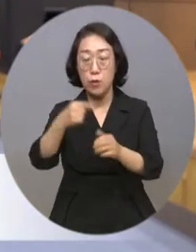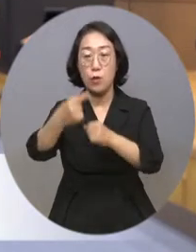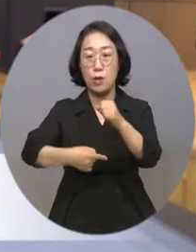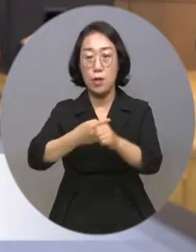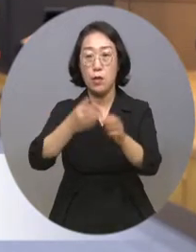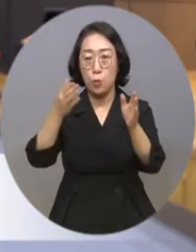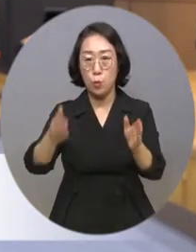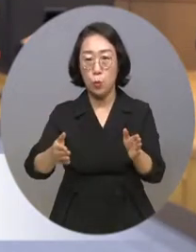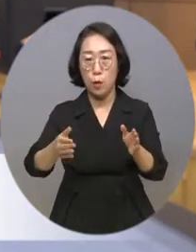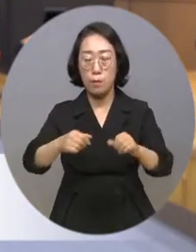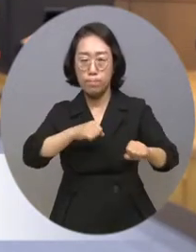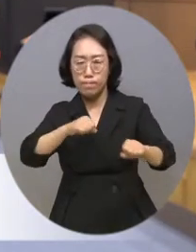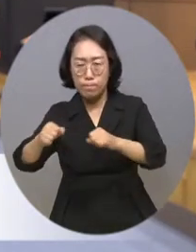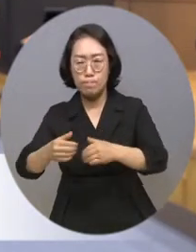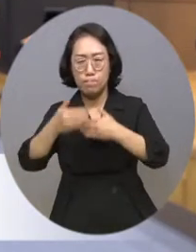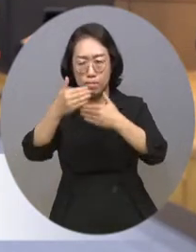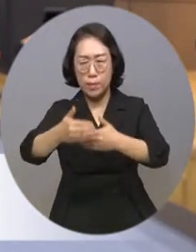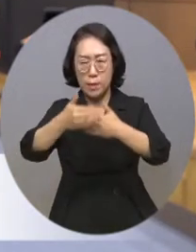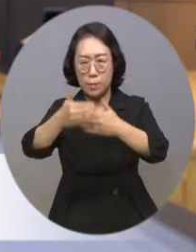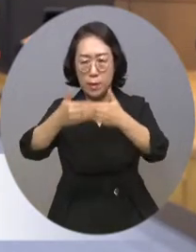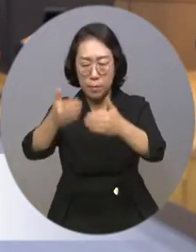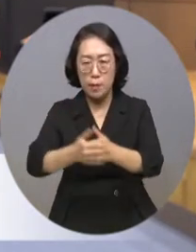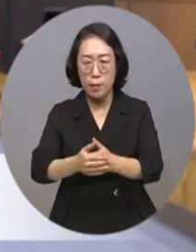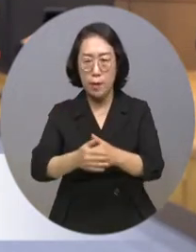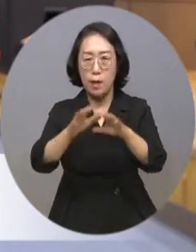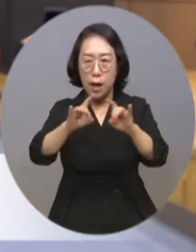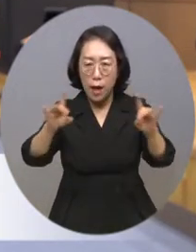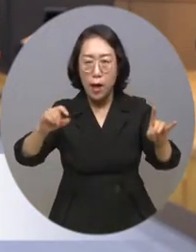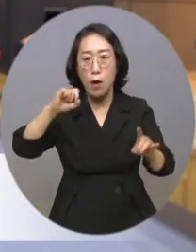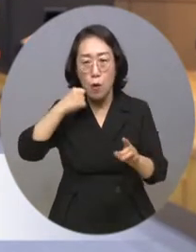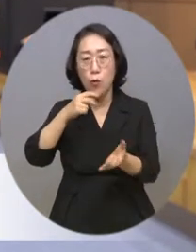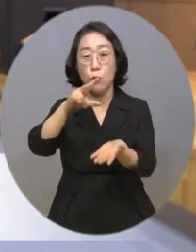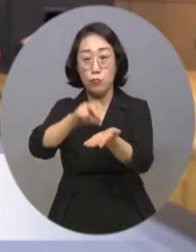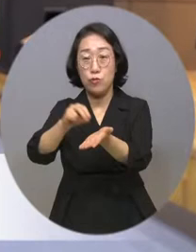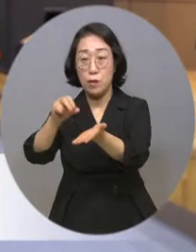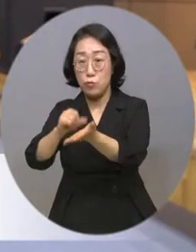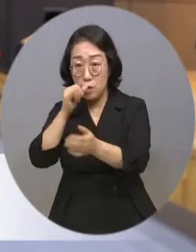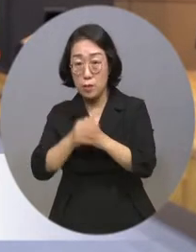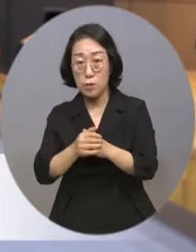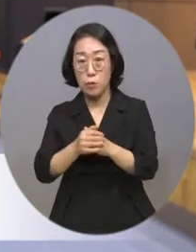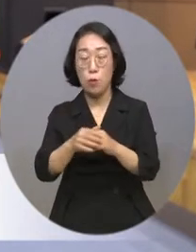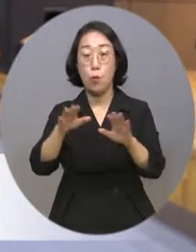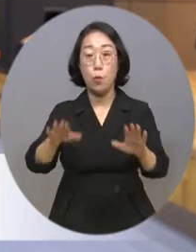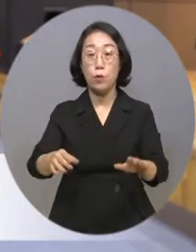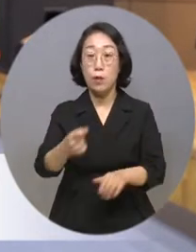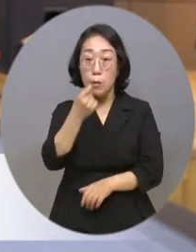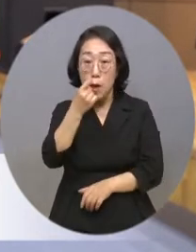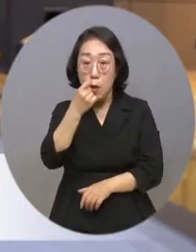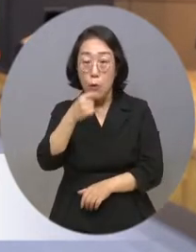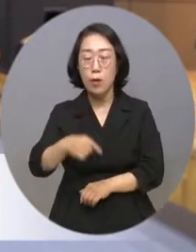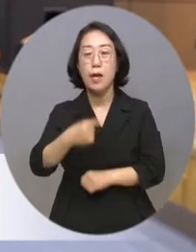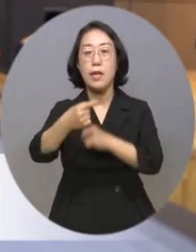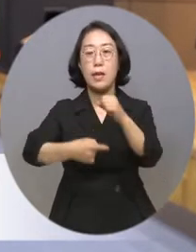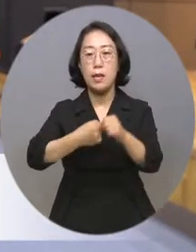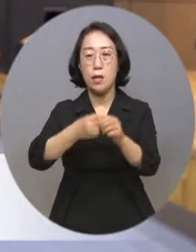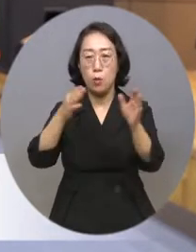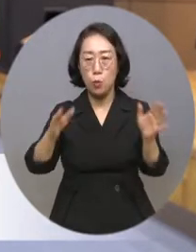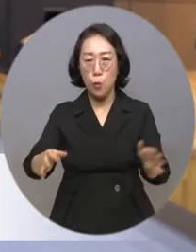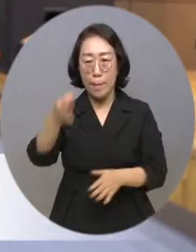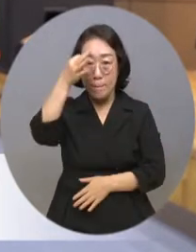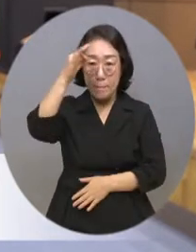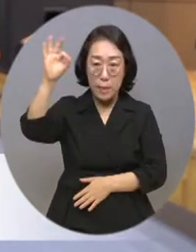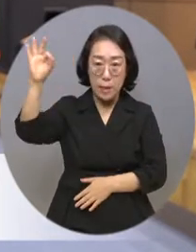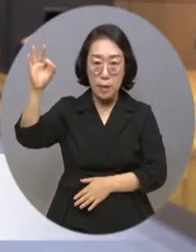진행을 하시면서 아마 동마다 각각 애로사항들이 있으셨을 거예요. 그래서 오늘의 교육은 조금 더 우리가 1년을 좀 점검하면서